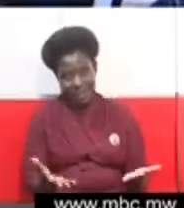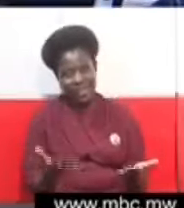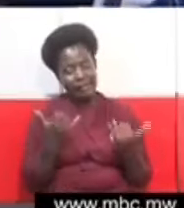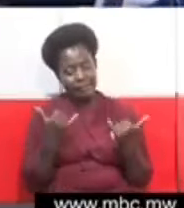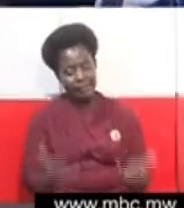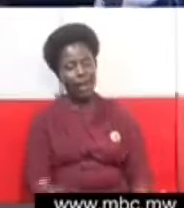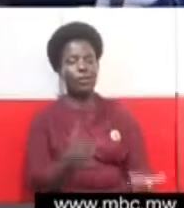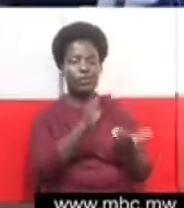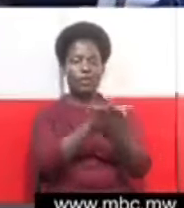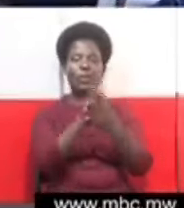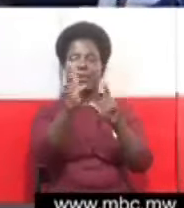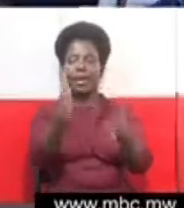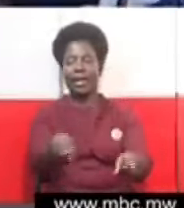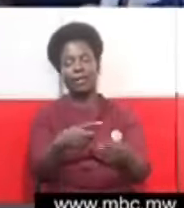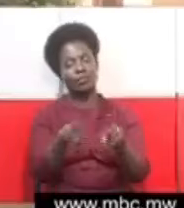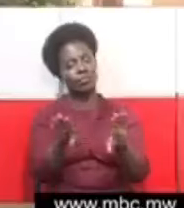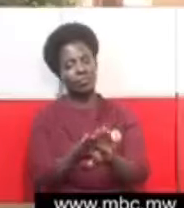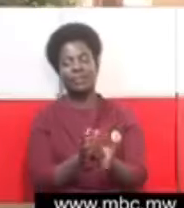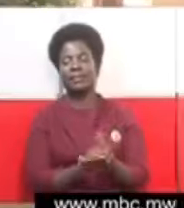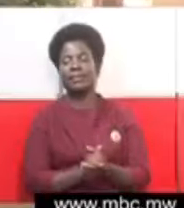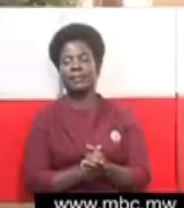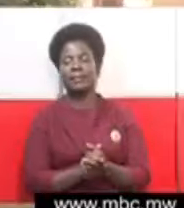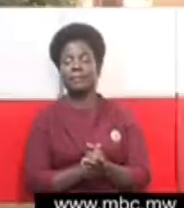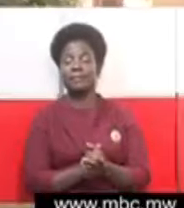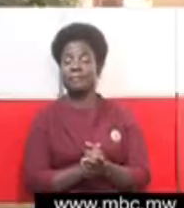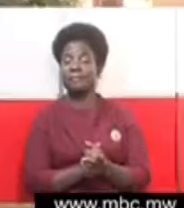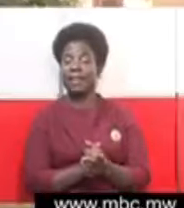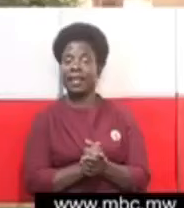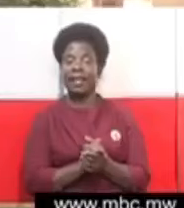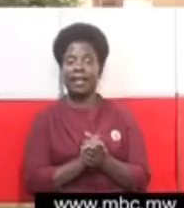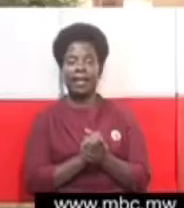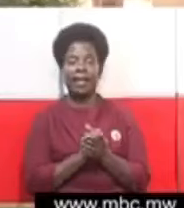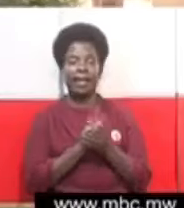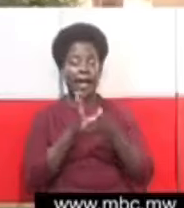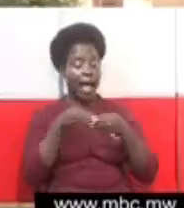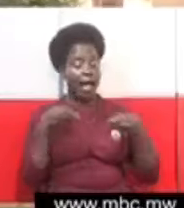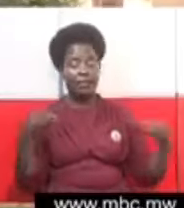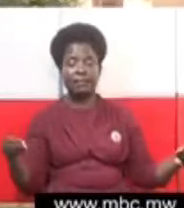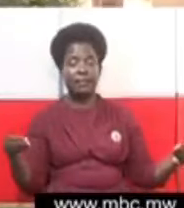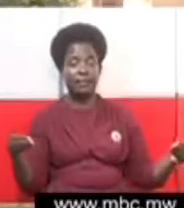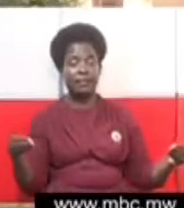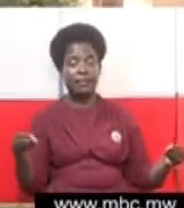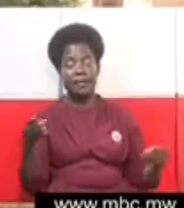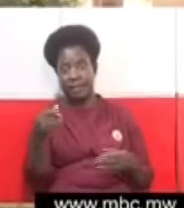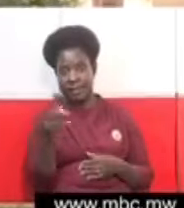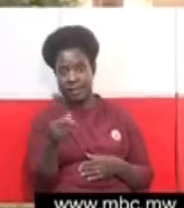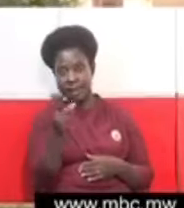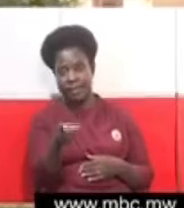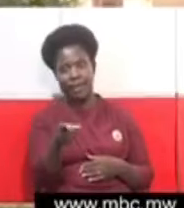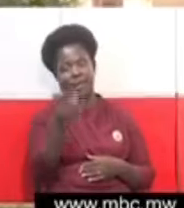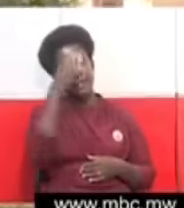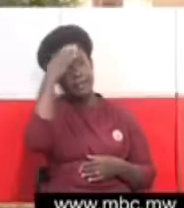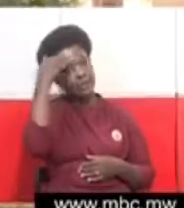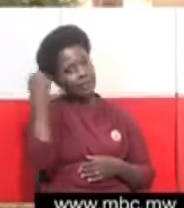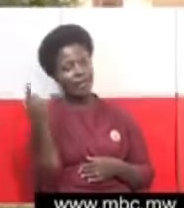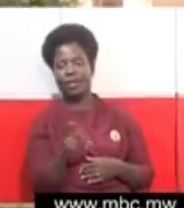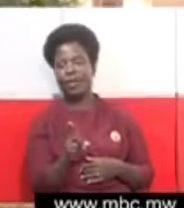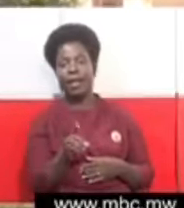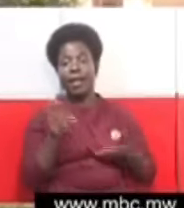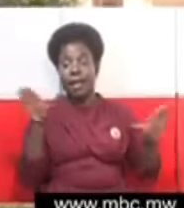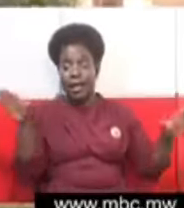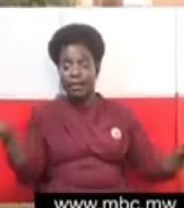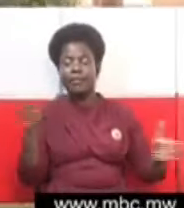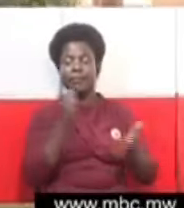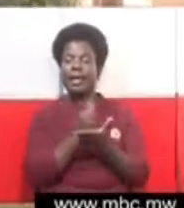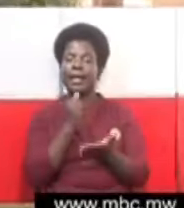chonde pankhani yokhudza ndalama tisaiwali a reserve bank akutiuza ndipo tikaiwala tisadzanene kuti